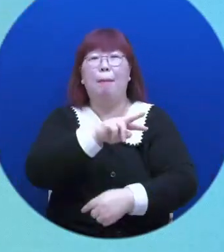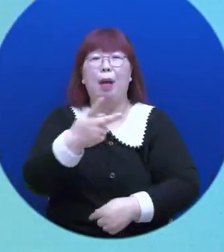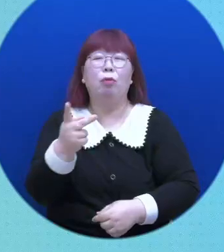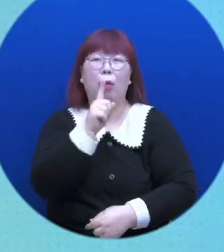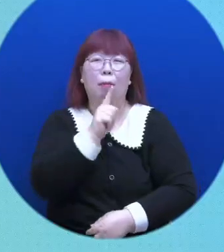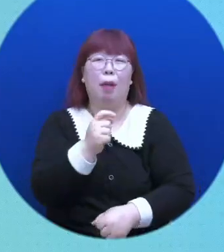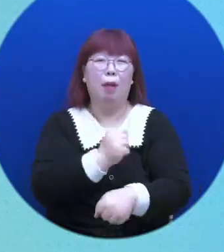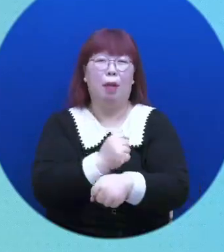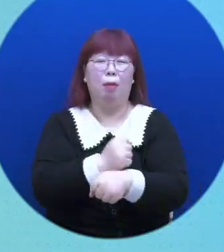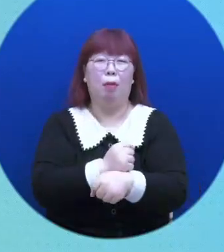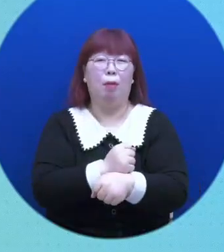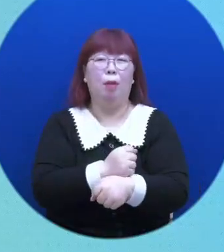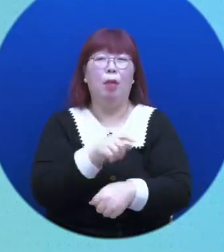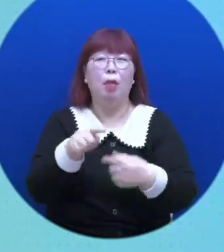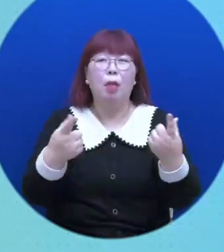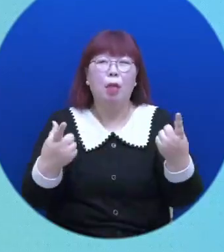합니까?